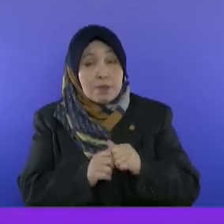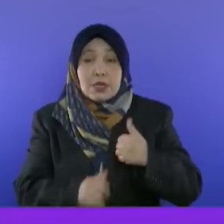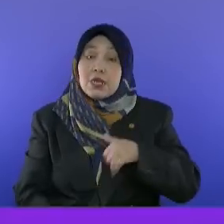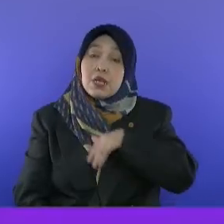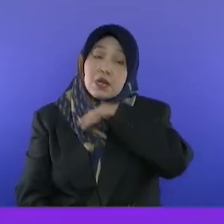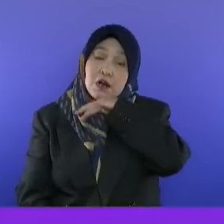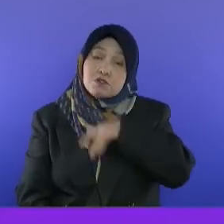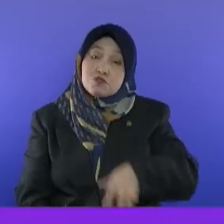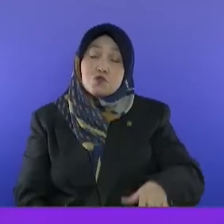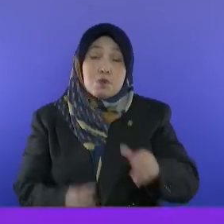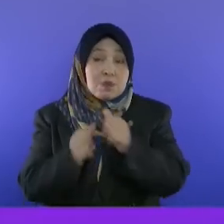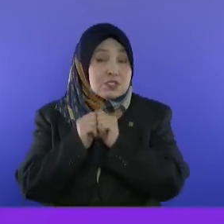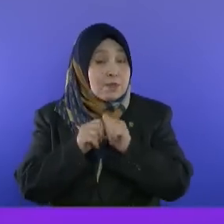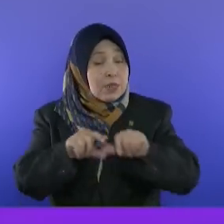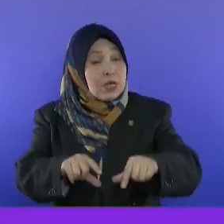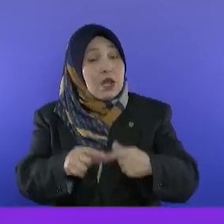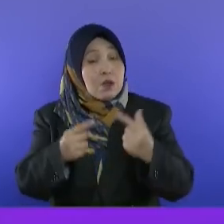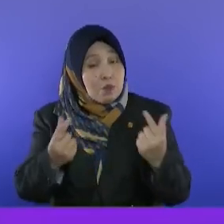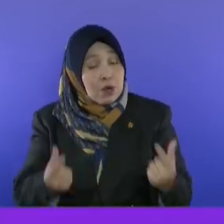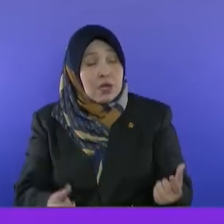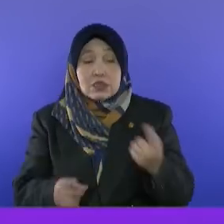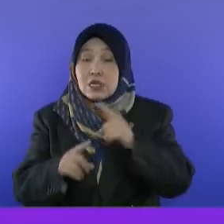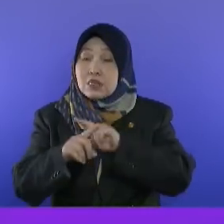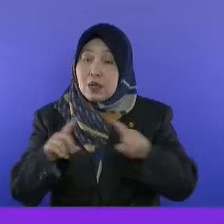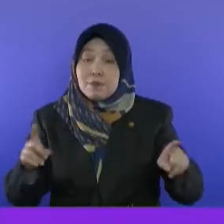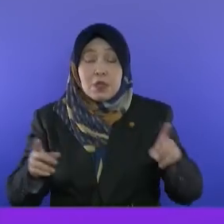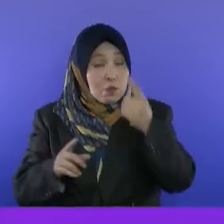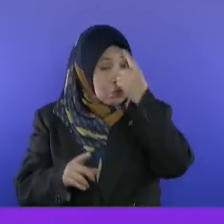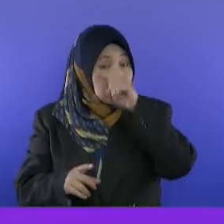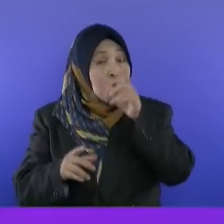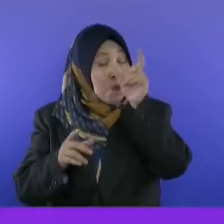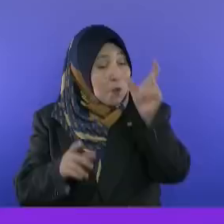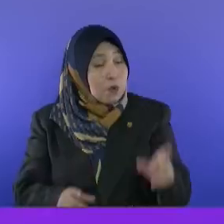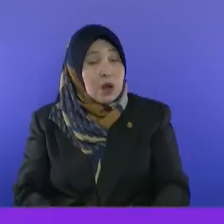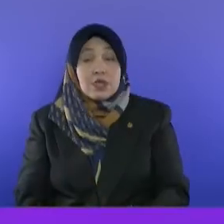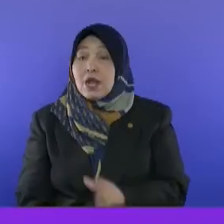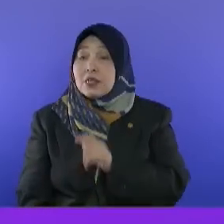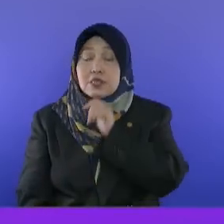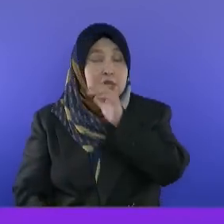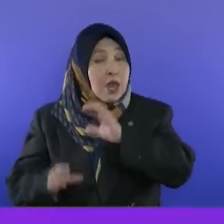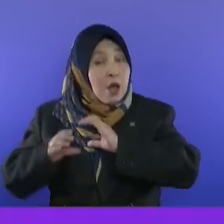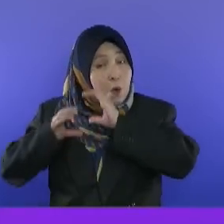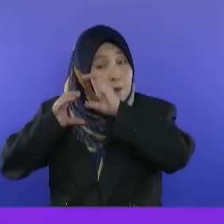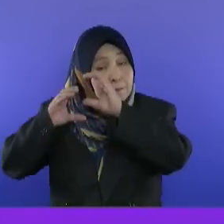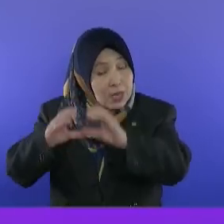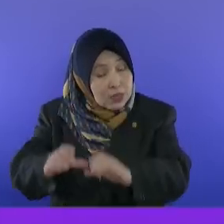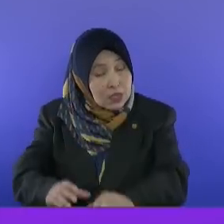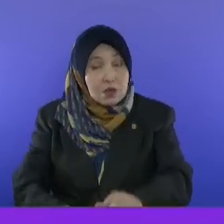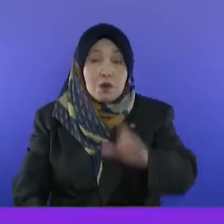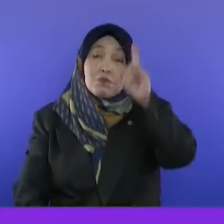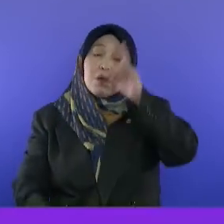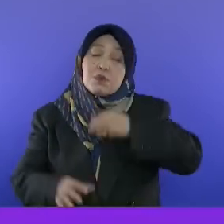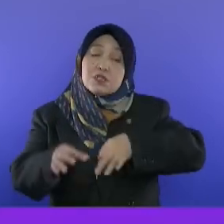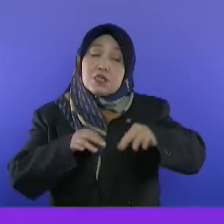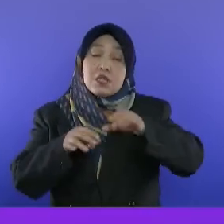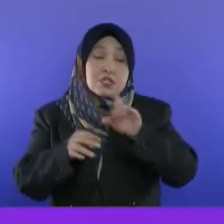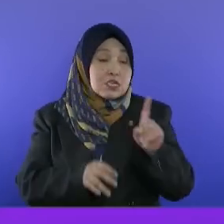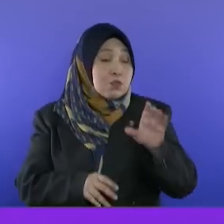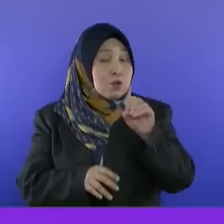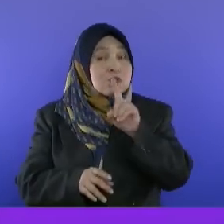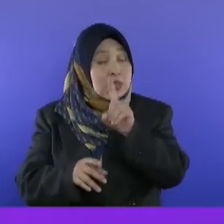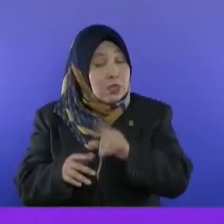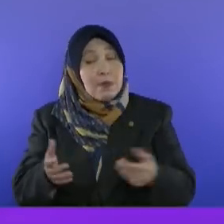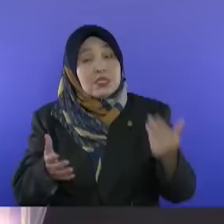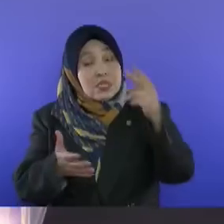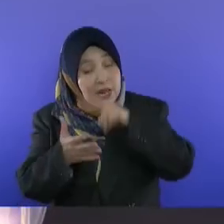bersama dengan Alquran tetapi bagi orang yang tidak komited Allah Jelaskan pada ayat 101 kita